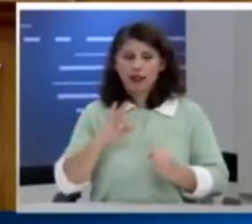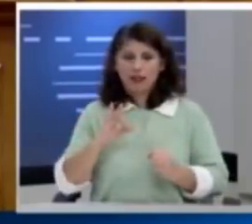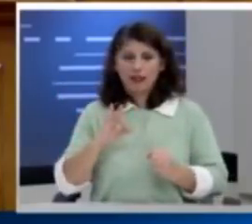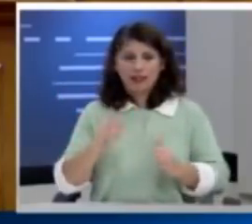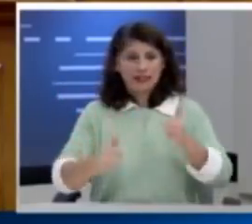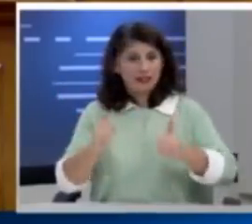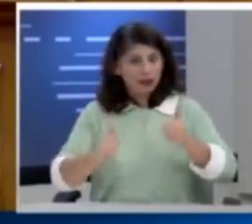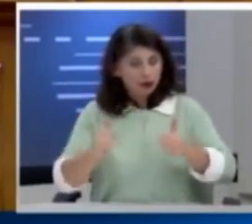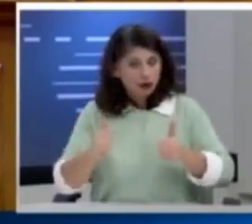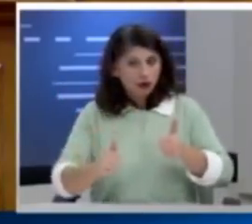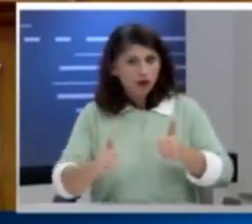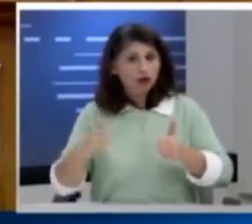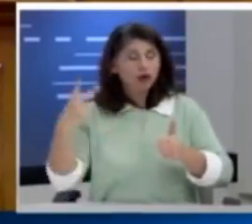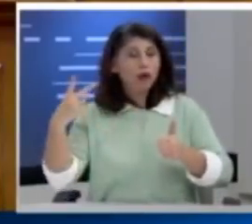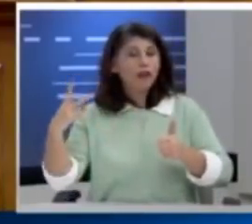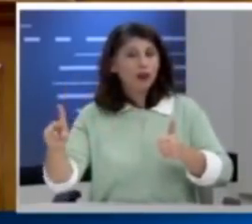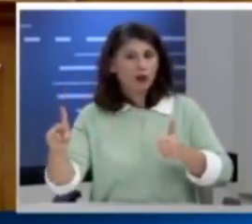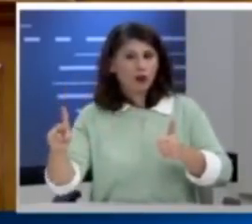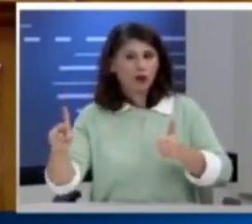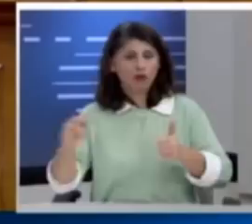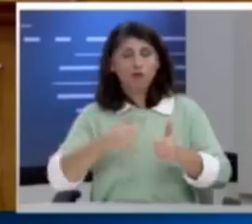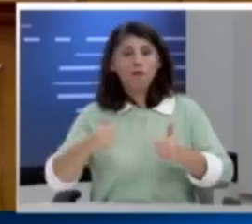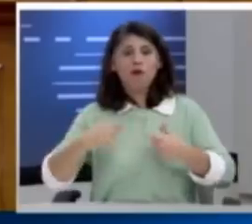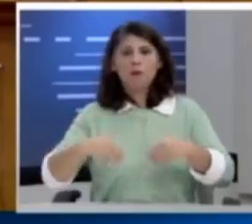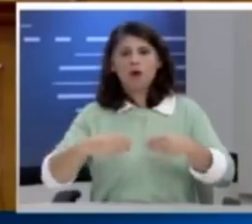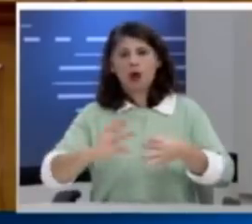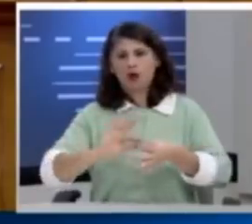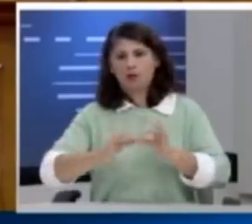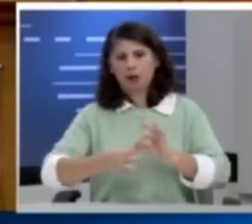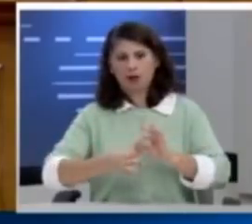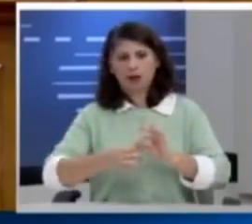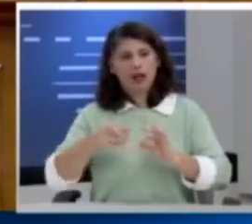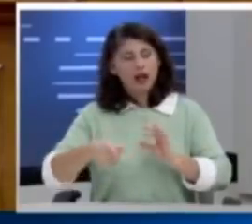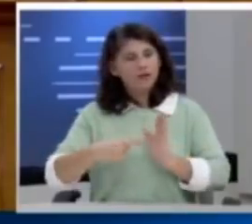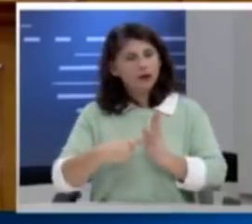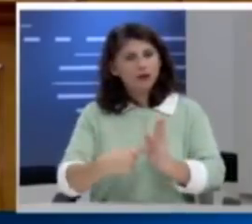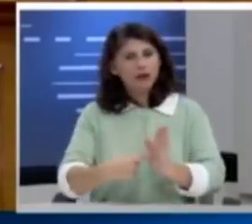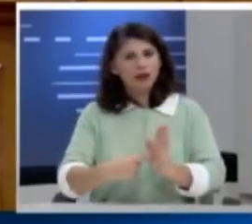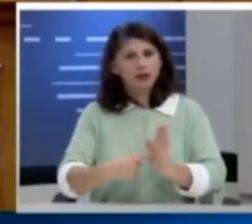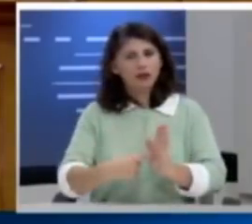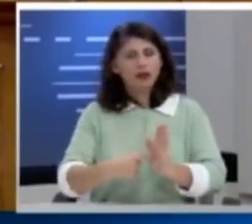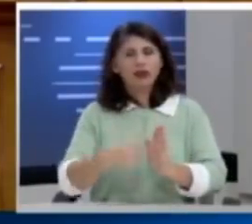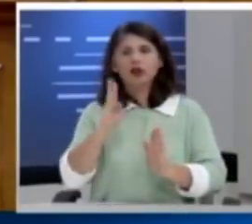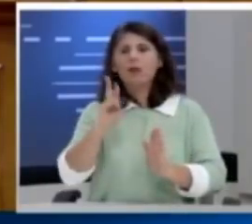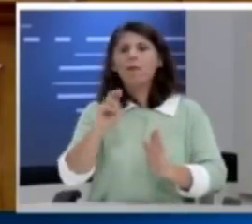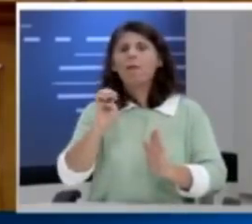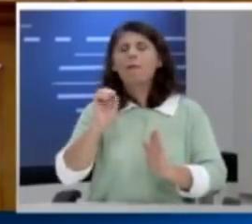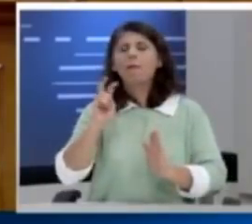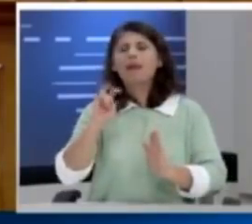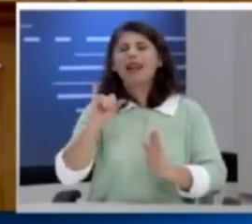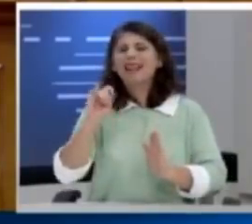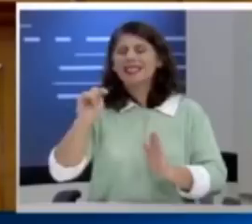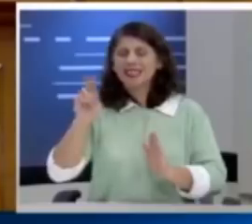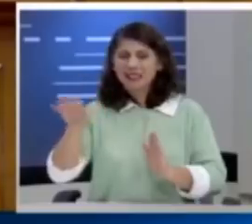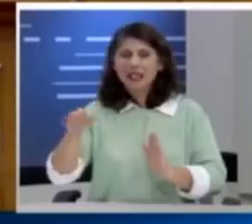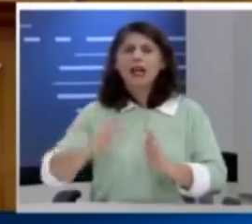της ανταγωνιστικότητας των δικών τους μονοπωλιακών ομίλων. Αυτό δείχνουν και το Brexit στη Βρετανία